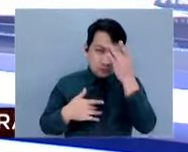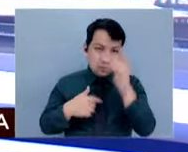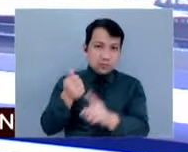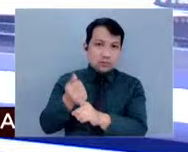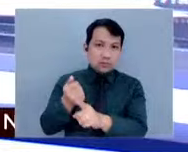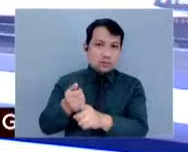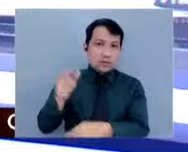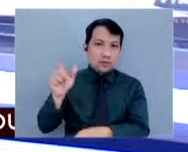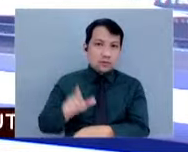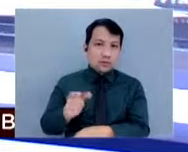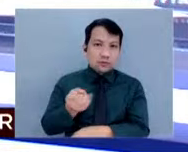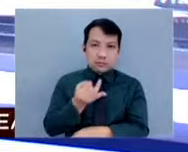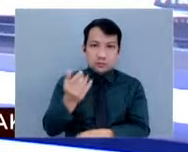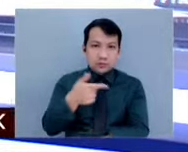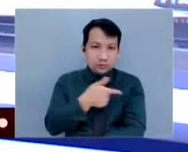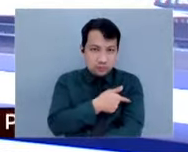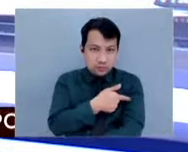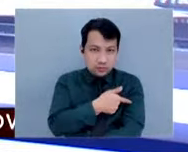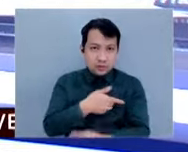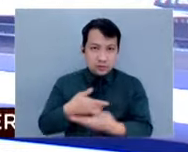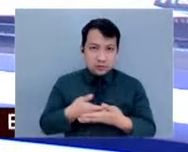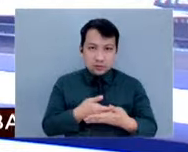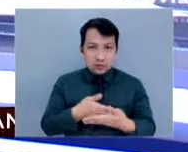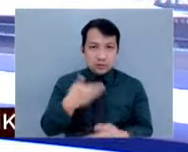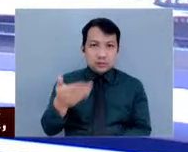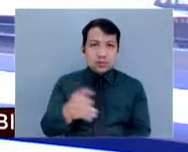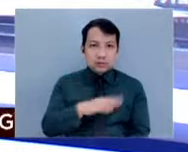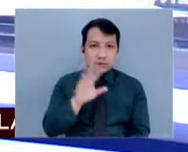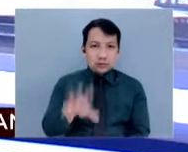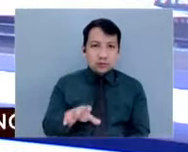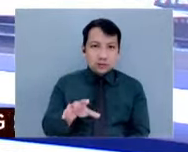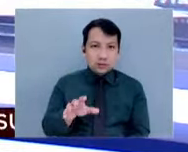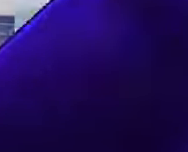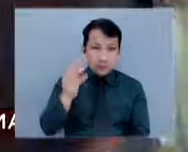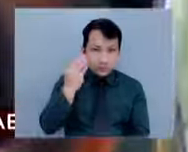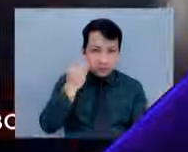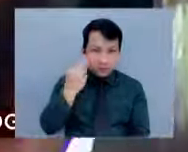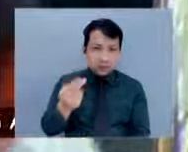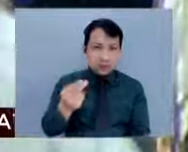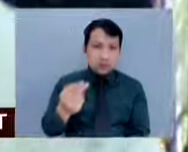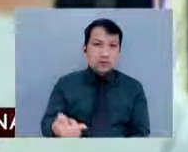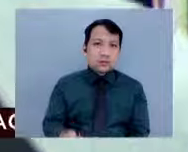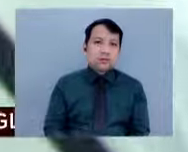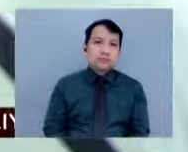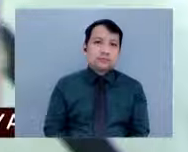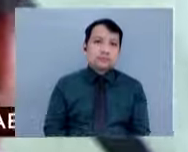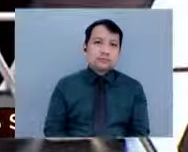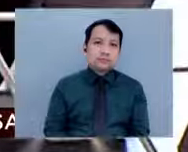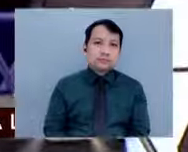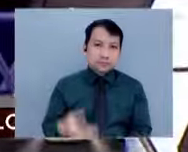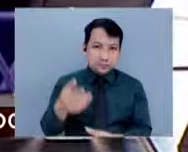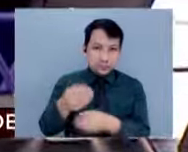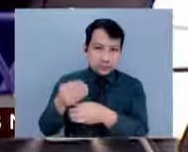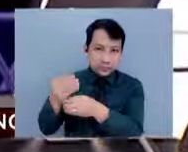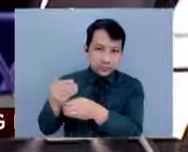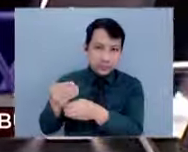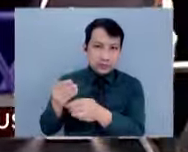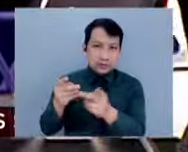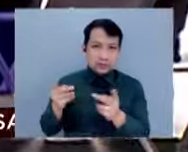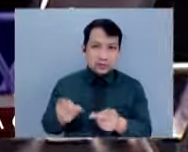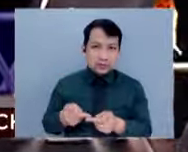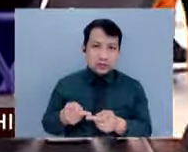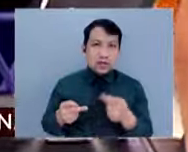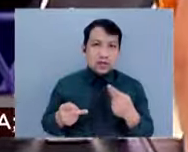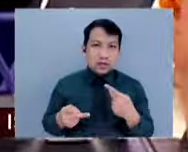ng mga nababakunahang sanggol. Nasa frontline na balitang iyan si Maricel Halili. Nadagdagan pa ang mga lugar sa bansa na may outbreak